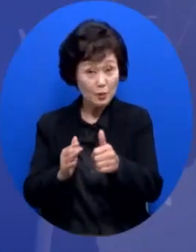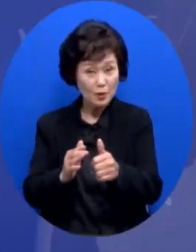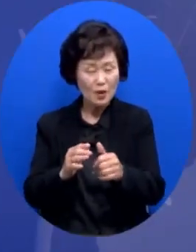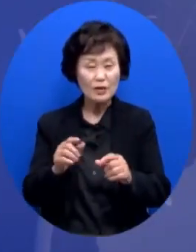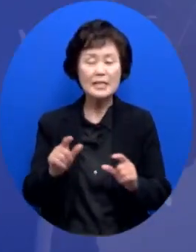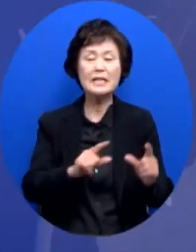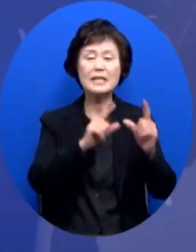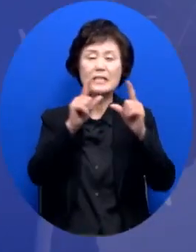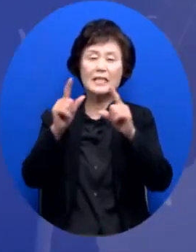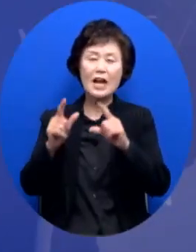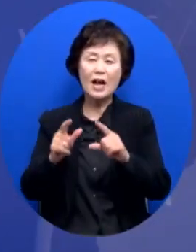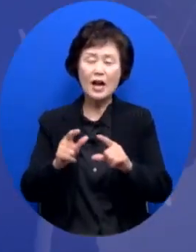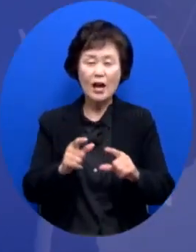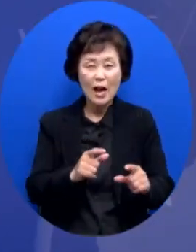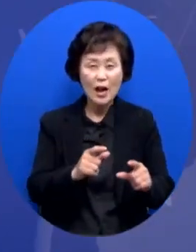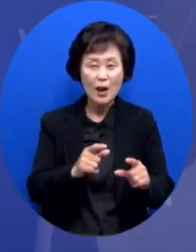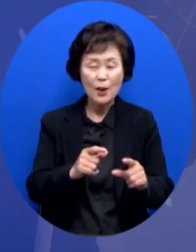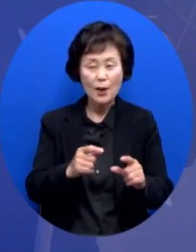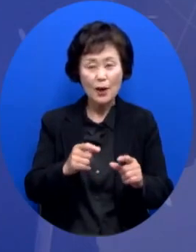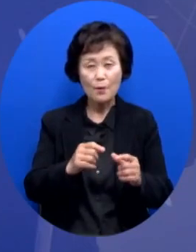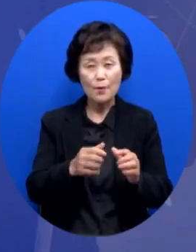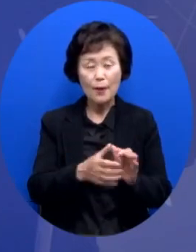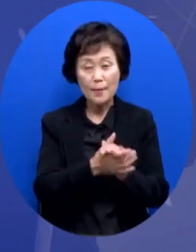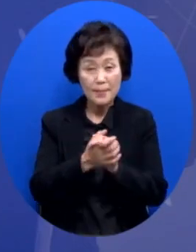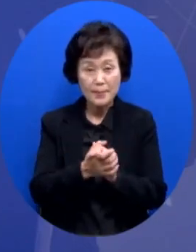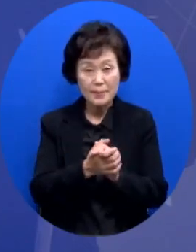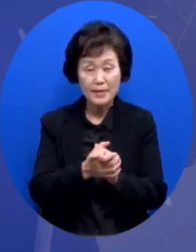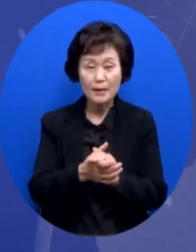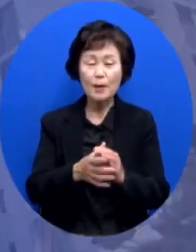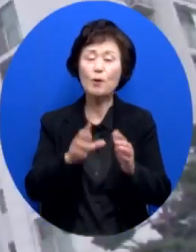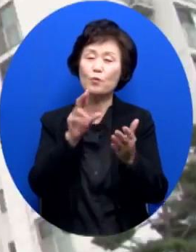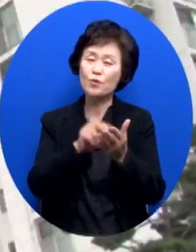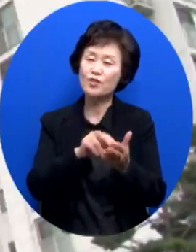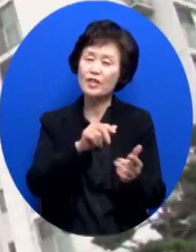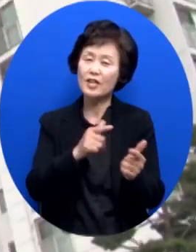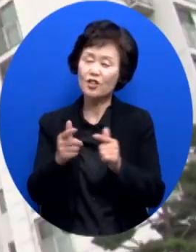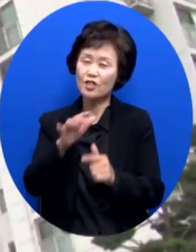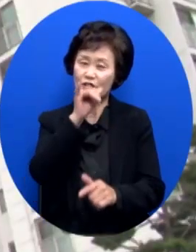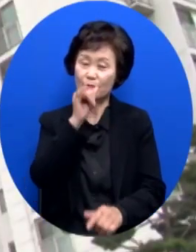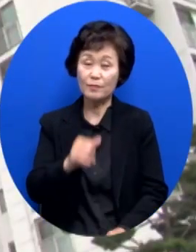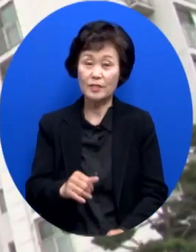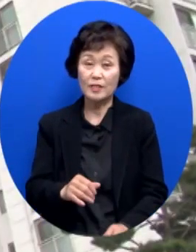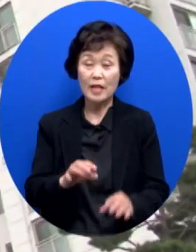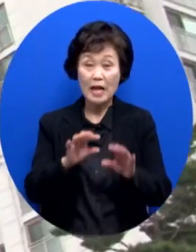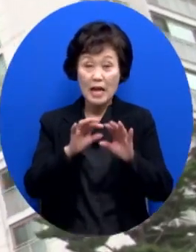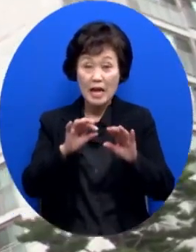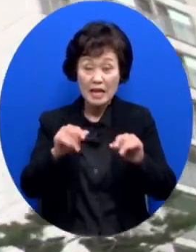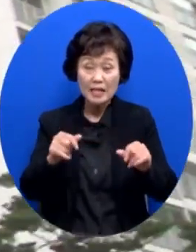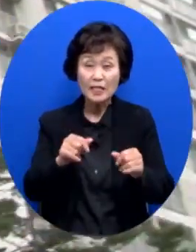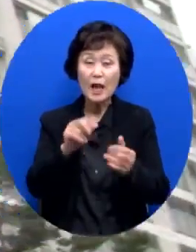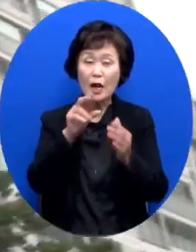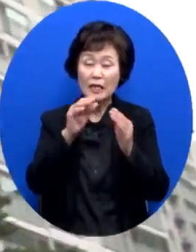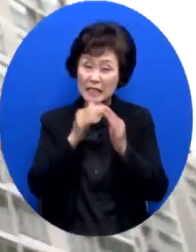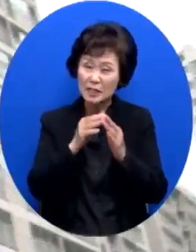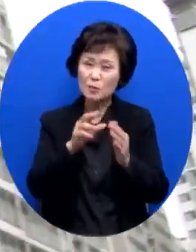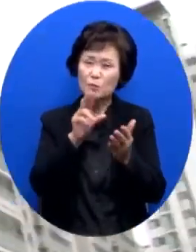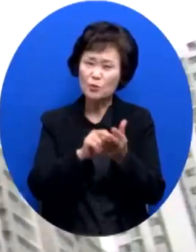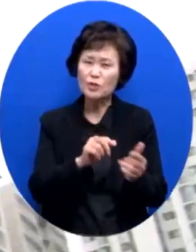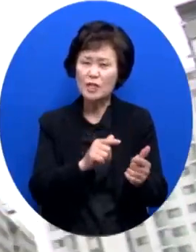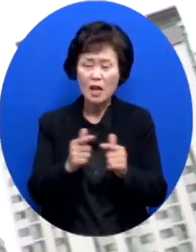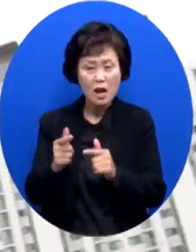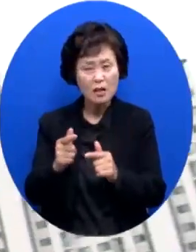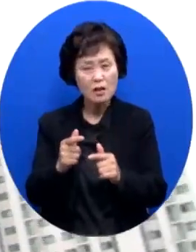밀접한 내용이 줄을 이뤘습니다. 강진경 씨 이야기를 들어봤는데 부동산 시장 안정이 시급한데 임대주택